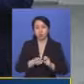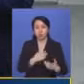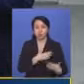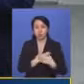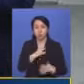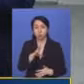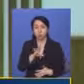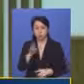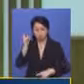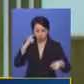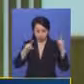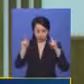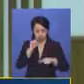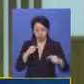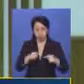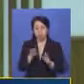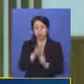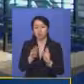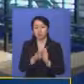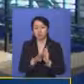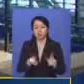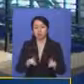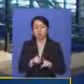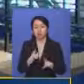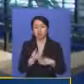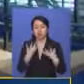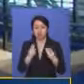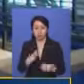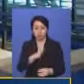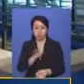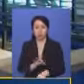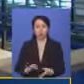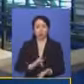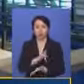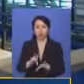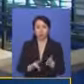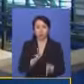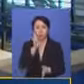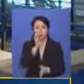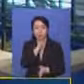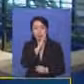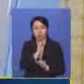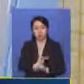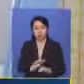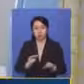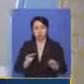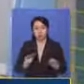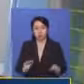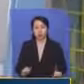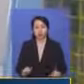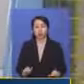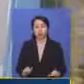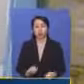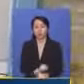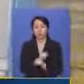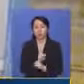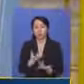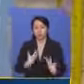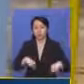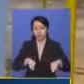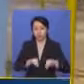«Нур Отан» разработали конкретные задачи. Также в этот день посетили областной центр матери и ребенка. Укрепление семьи – залог